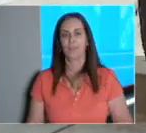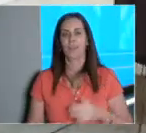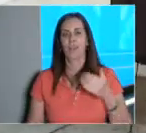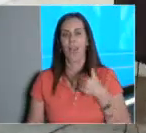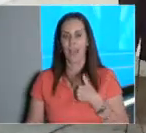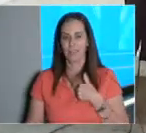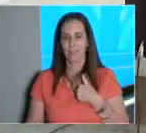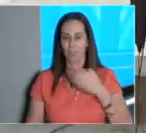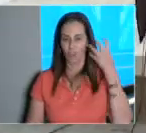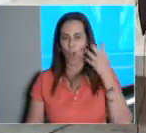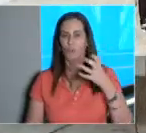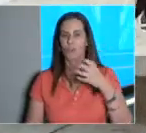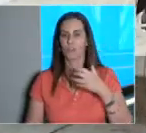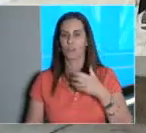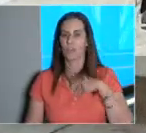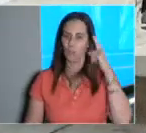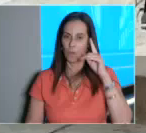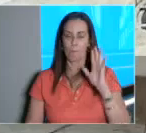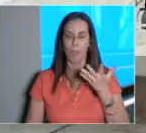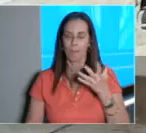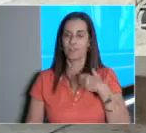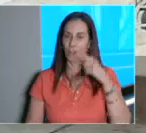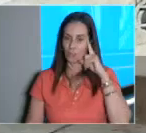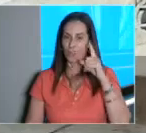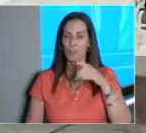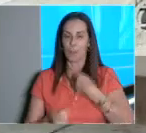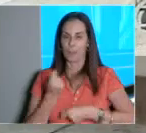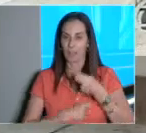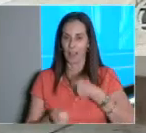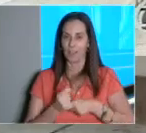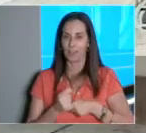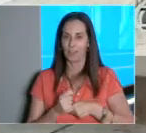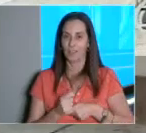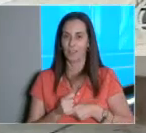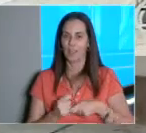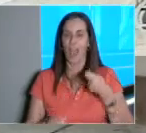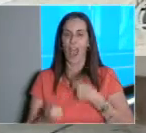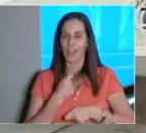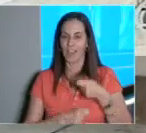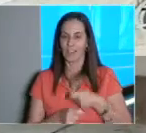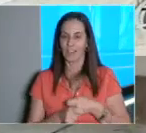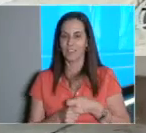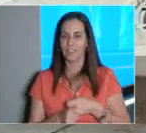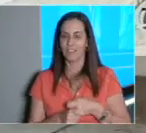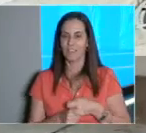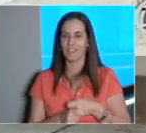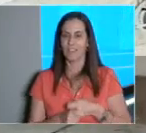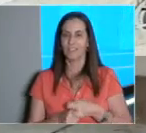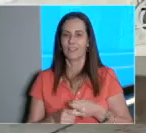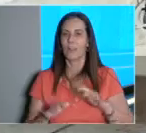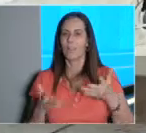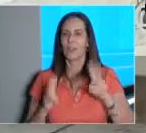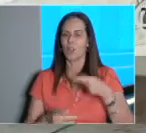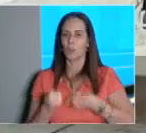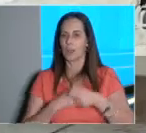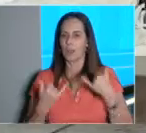אני אוהבת, אני לא יודעת מה, אני חושבת שבכלכלה הכלכלה... מה יש